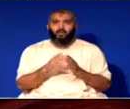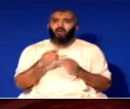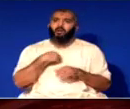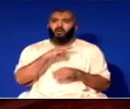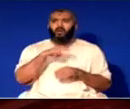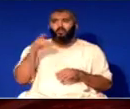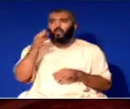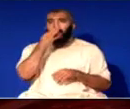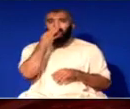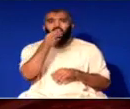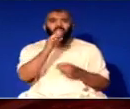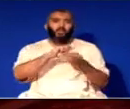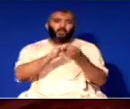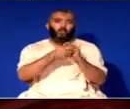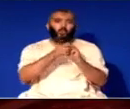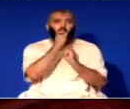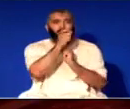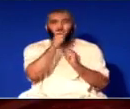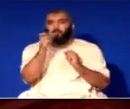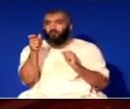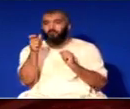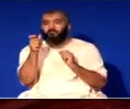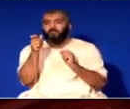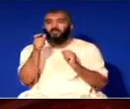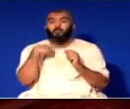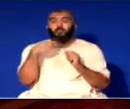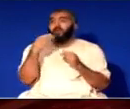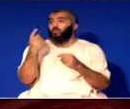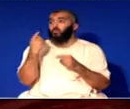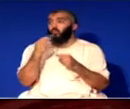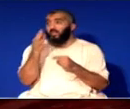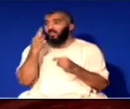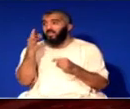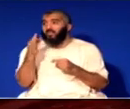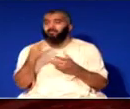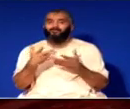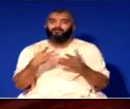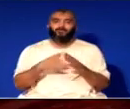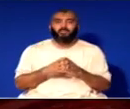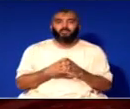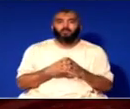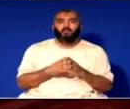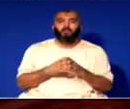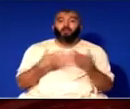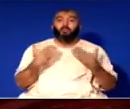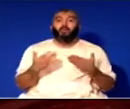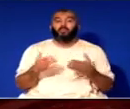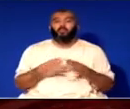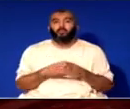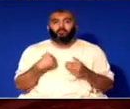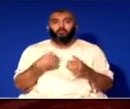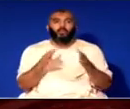له هضرنا بدون جدوى. المهم درك انا نسال،